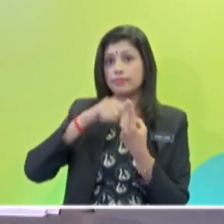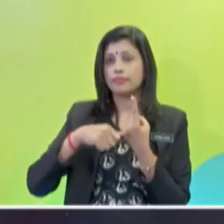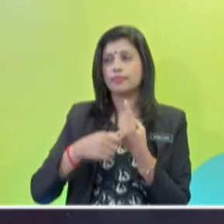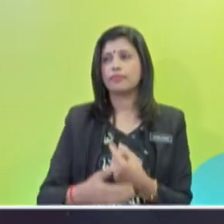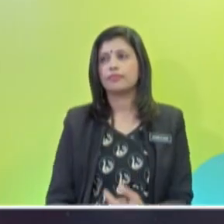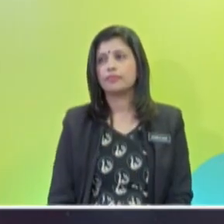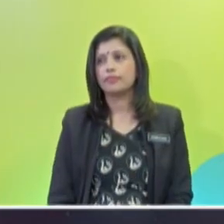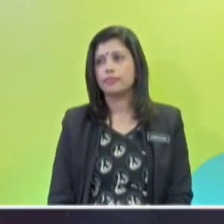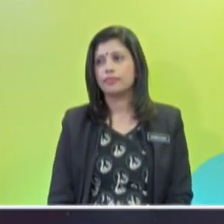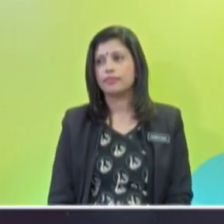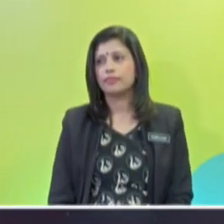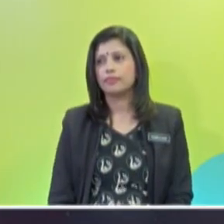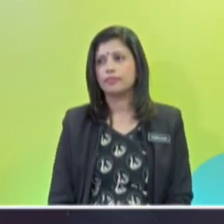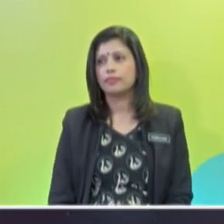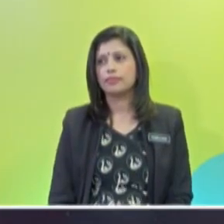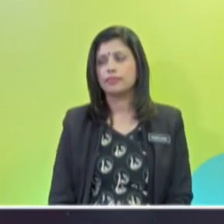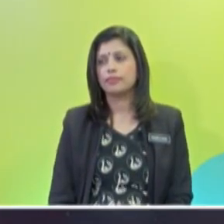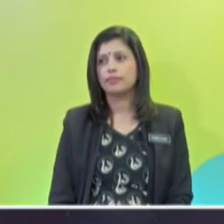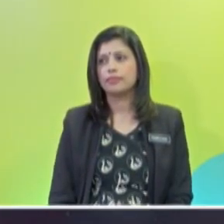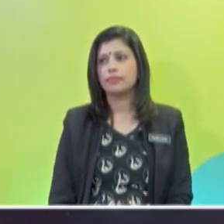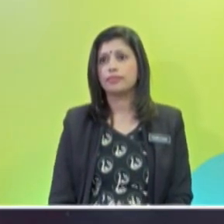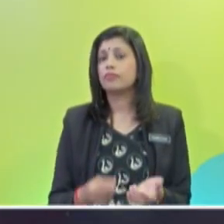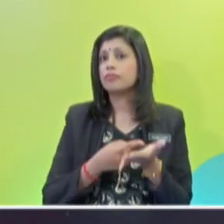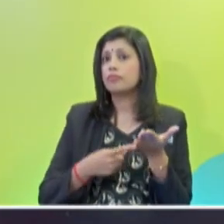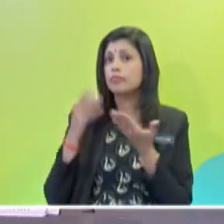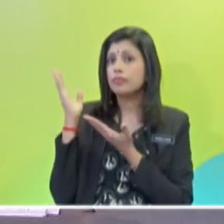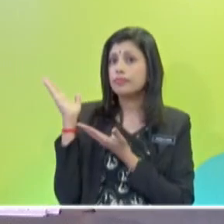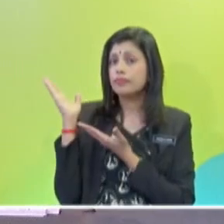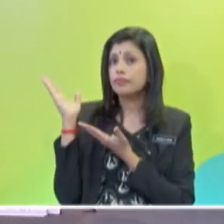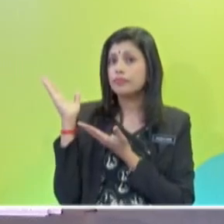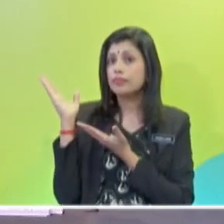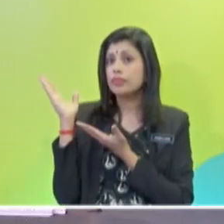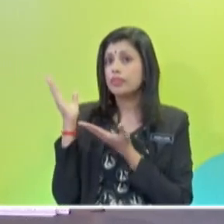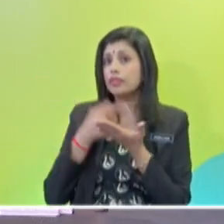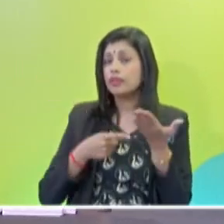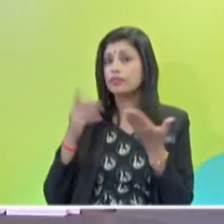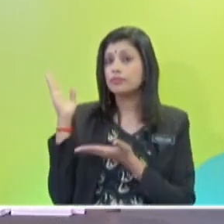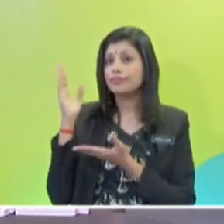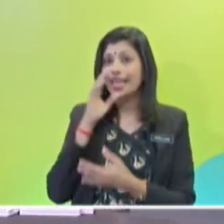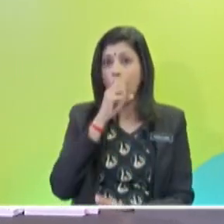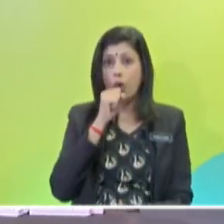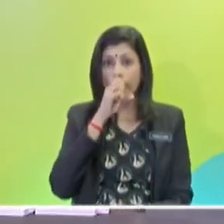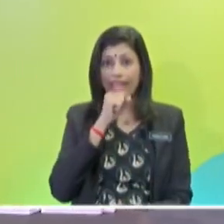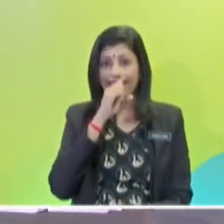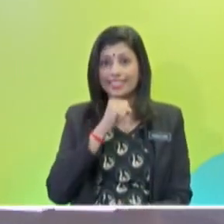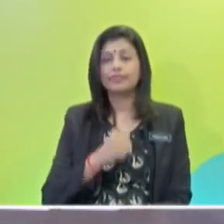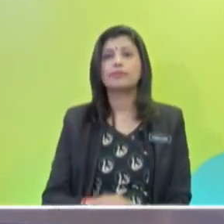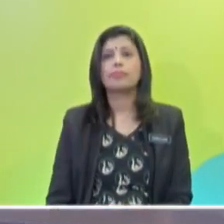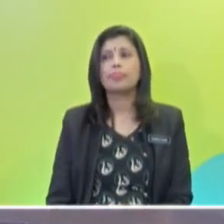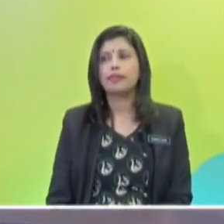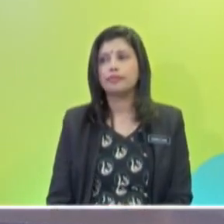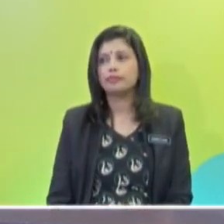balik. Okey, letak dalam lagi. Okey, itu buah apa Akmal? Yang ini buah oren cikgu. Okey, bakul